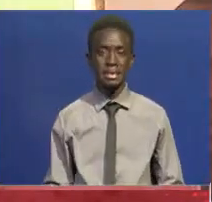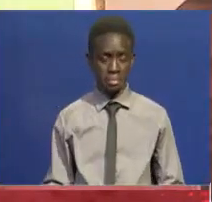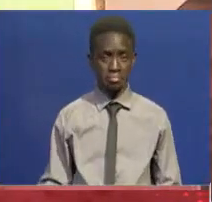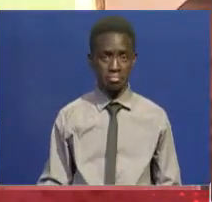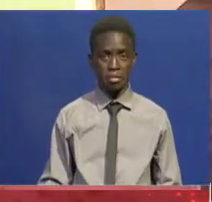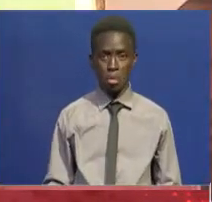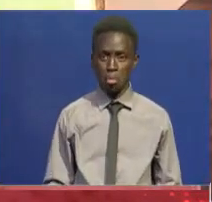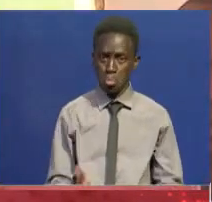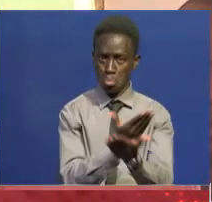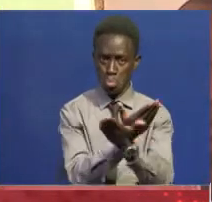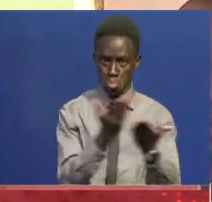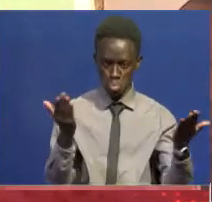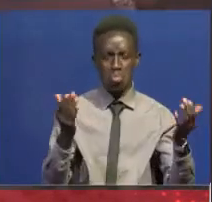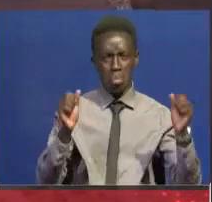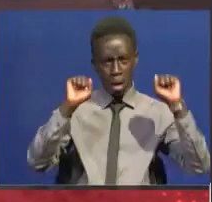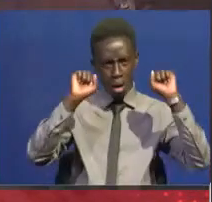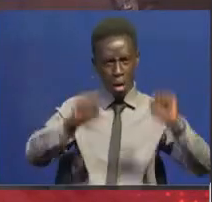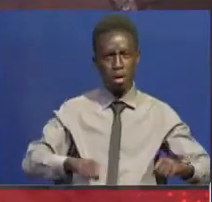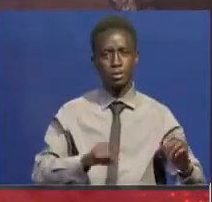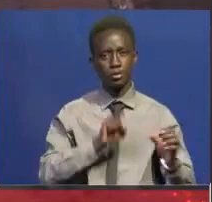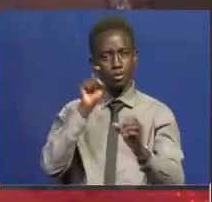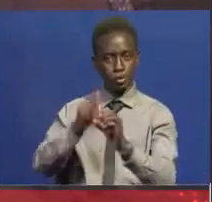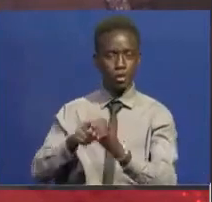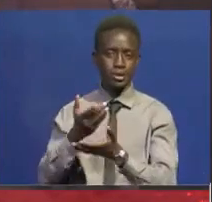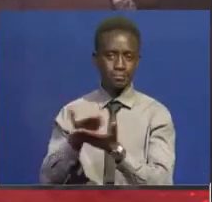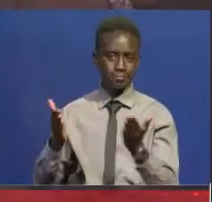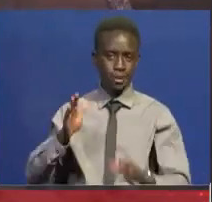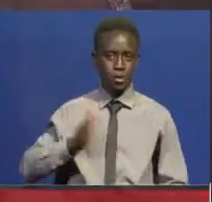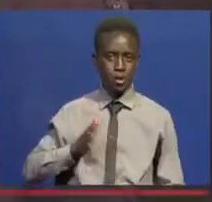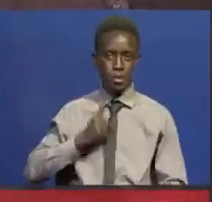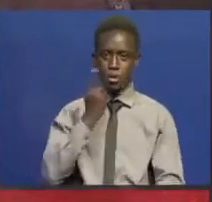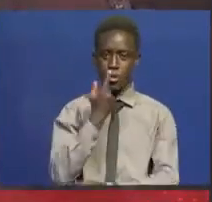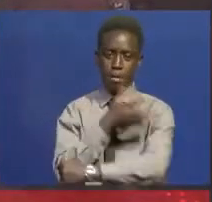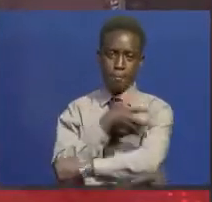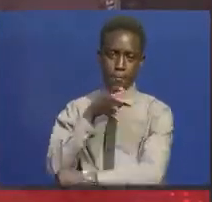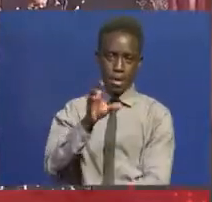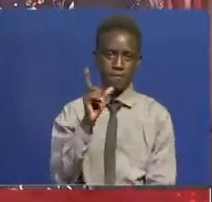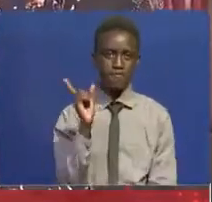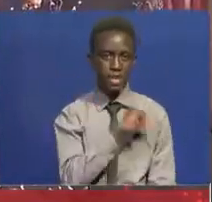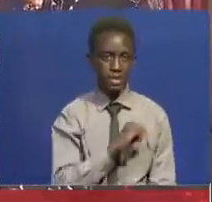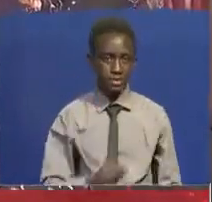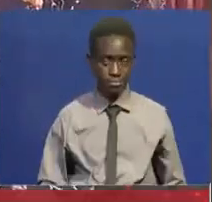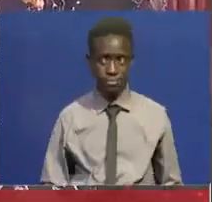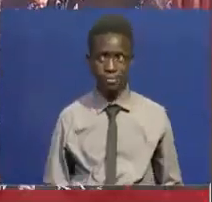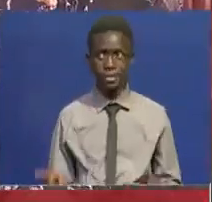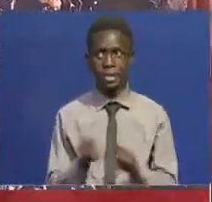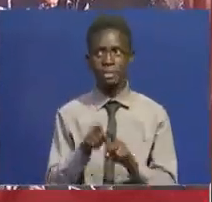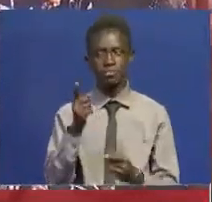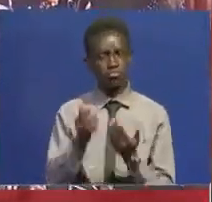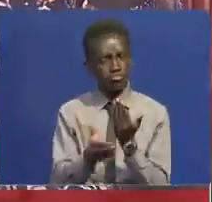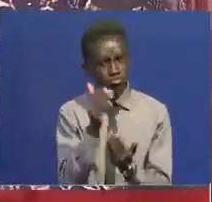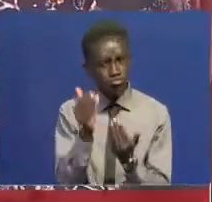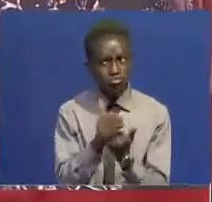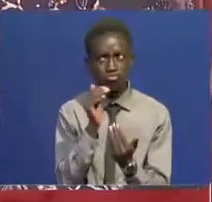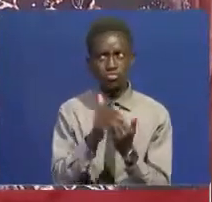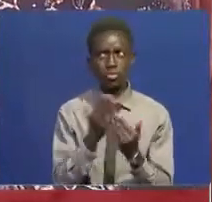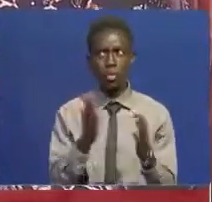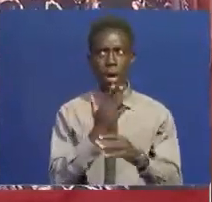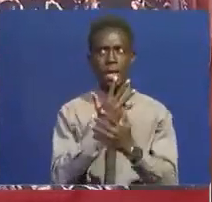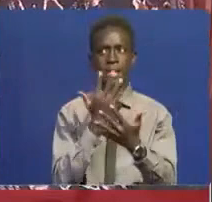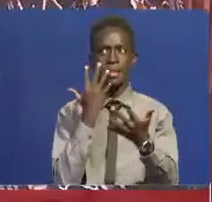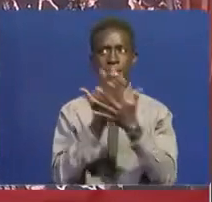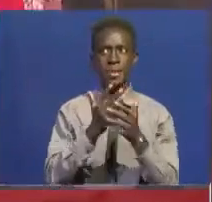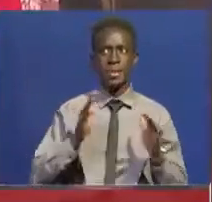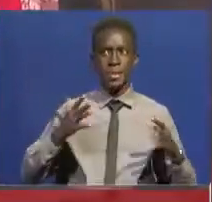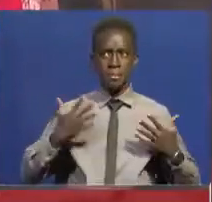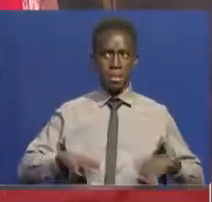join this group of empowered women. Pia alitoa wito kwa ushirikiano zaidi katika kuimarisha maslahi ya wafungwa wanawake. Matamshi